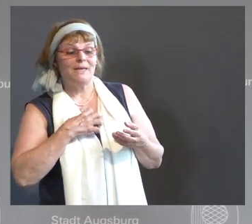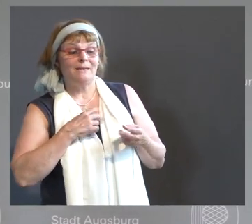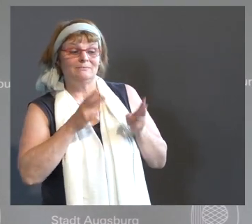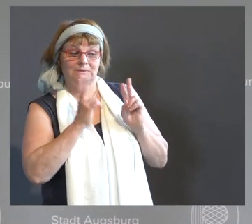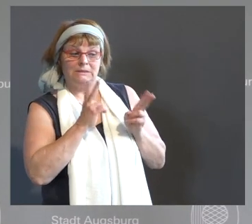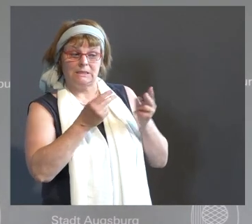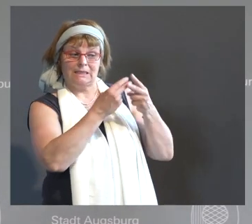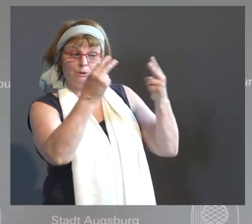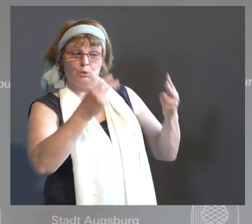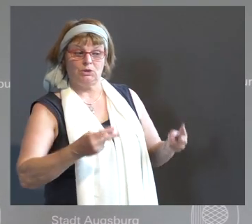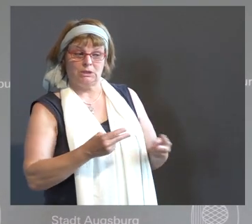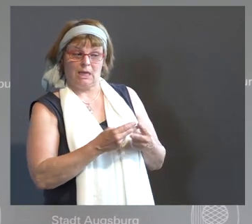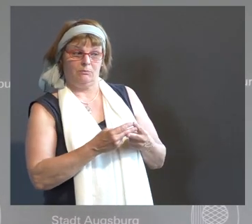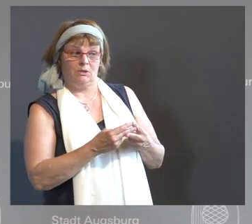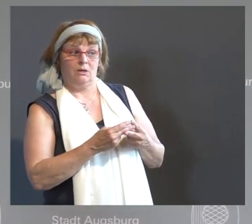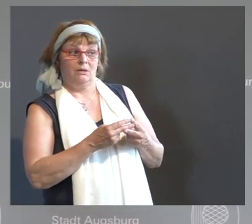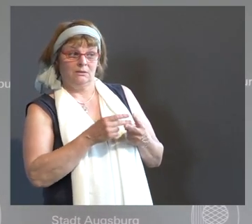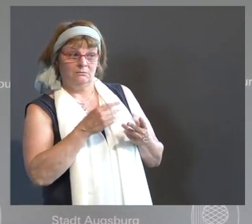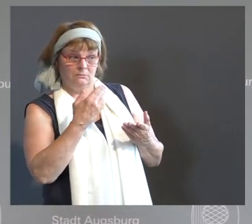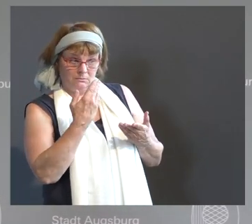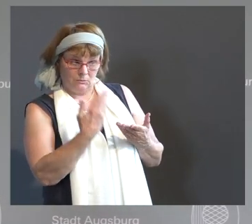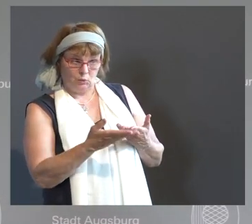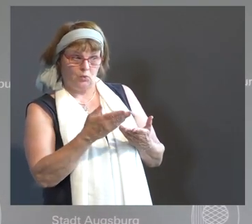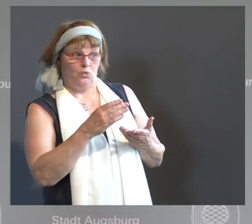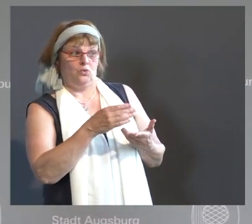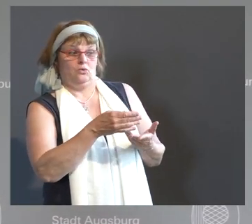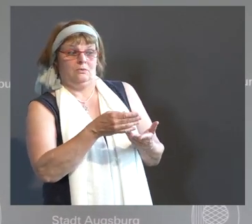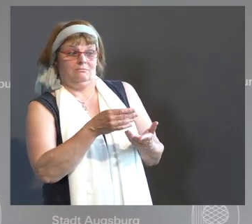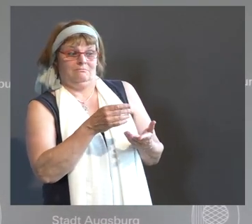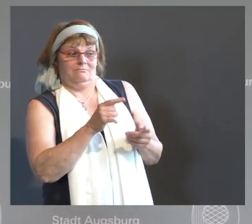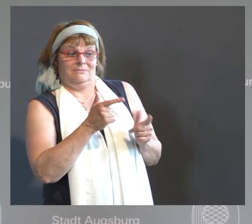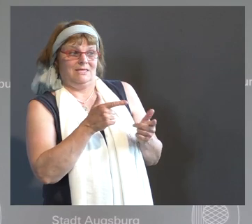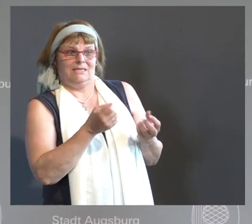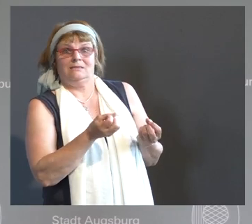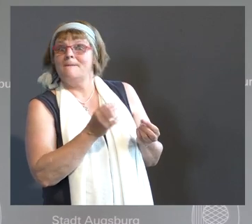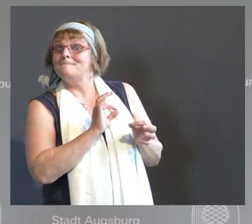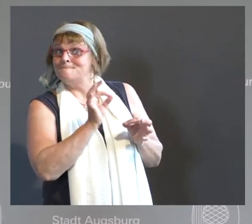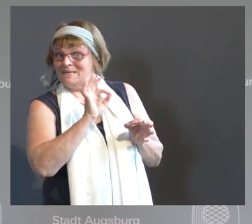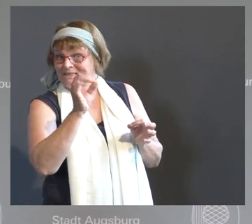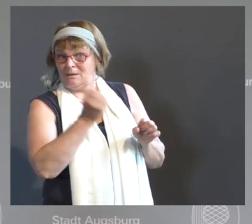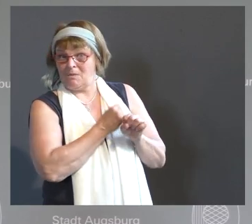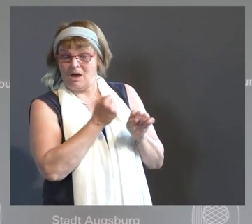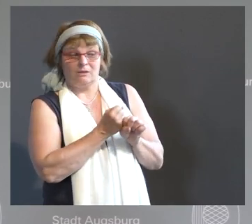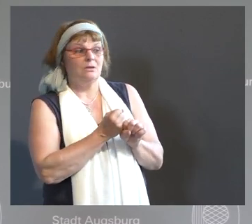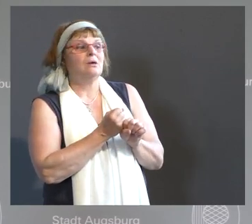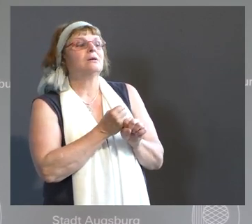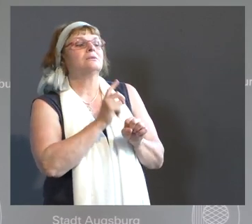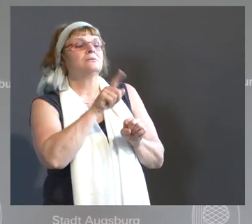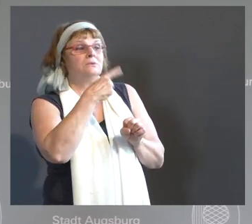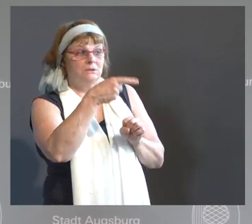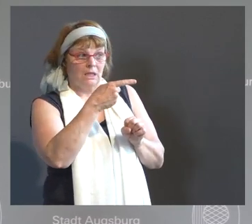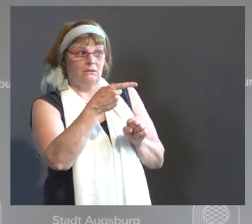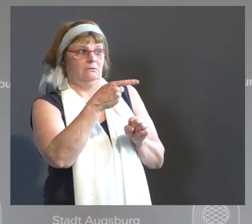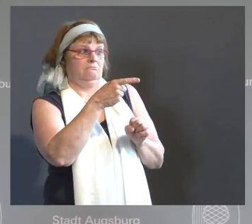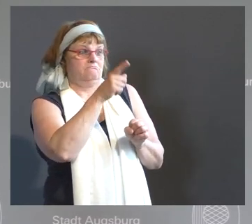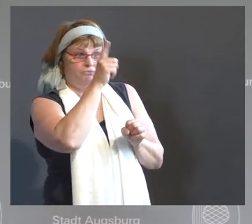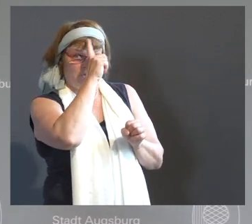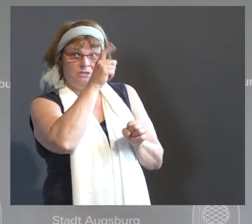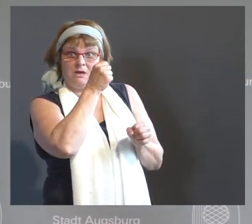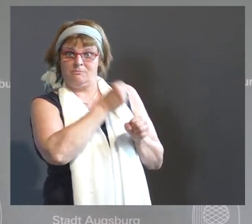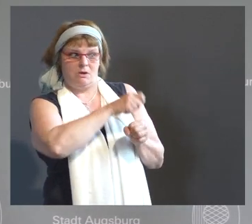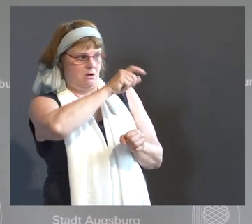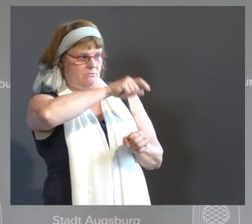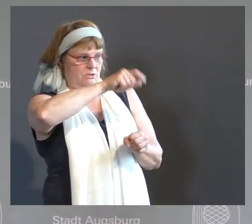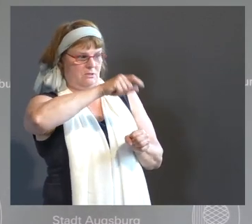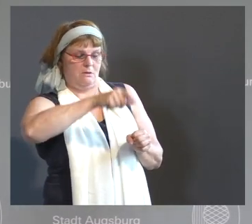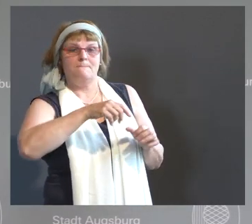Sicherheitskonzept, das ich jetzt hier nicht im Detail offenlegen werde, werden auch genügend Kräfte sowohl von der Stadt als auch von der Polizei im ganzen Stadtgebiet, insbesondere auch in den Randbereichen der